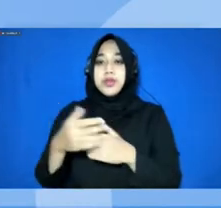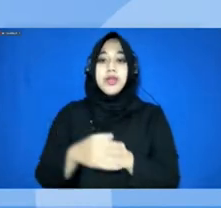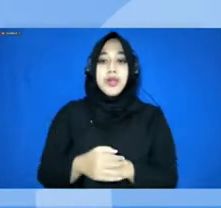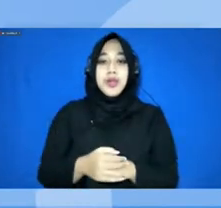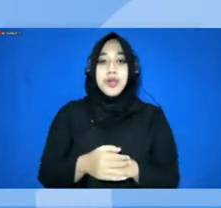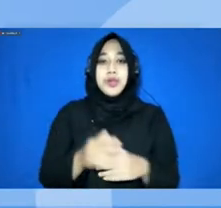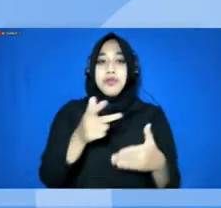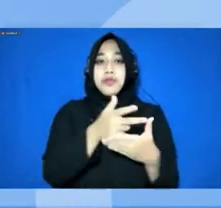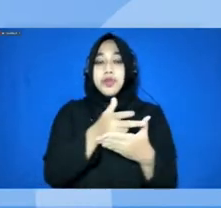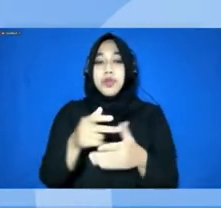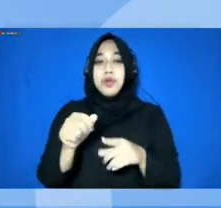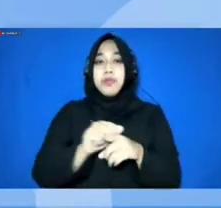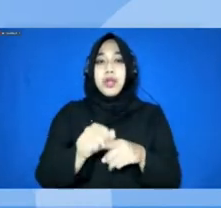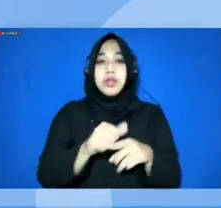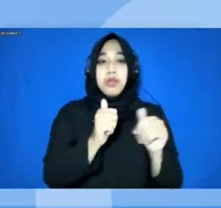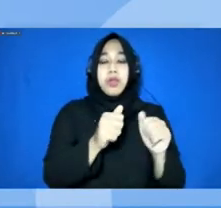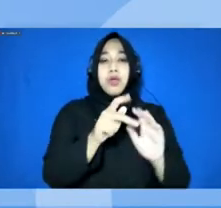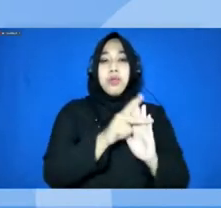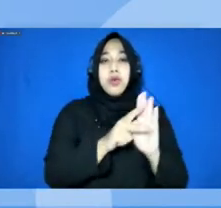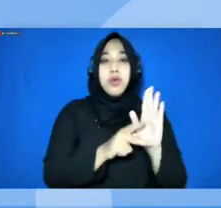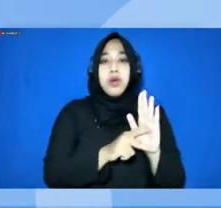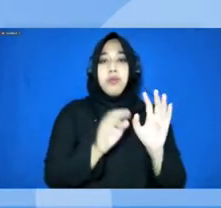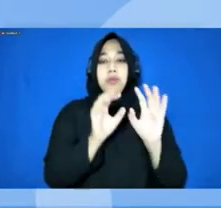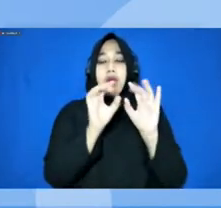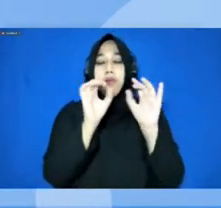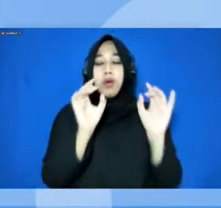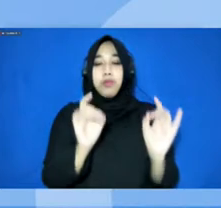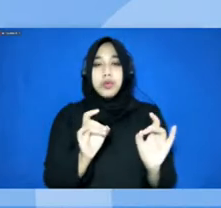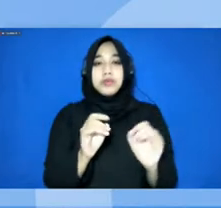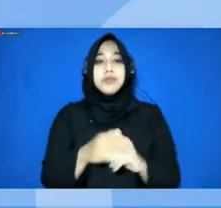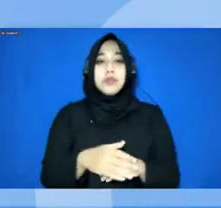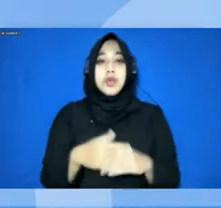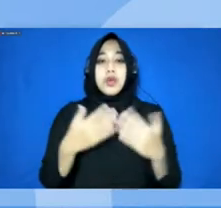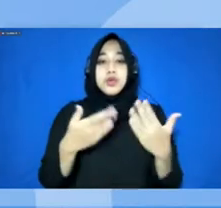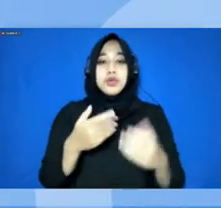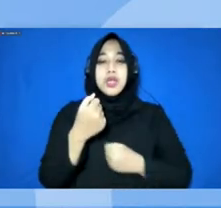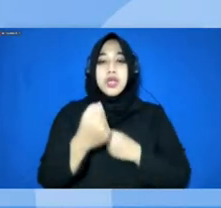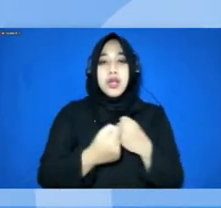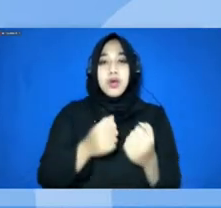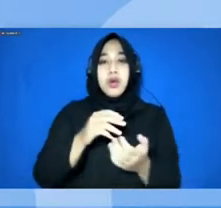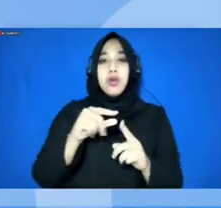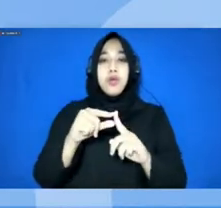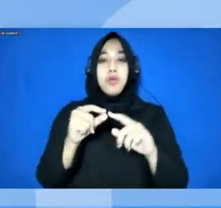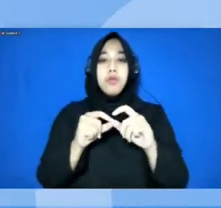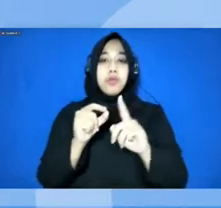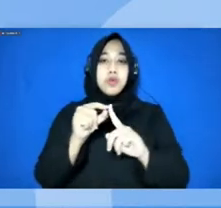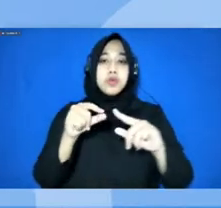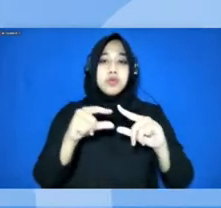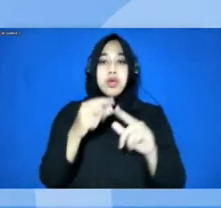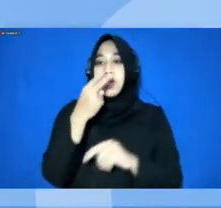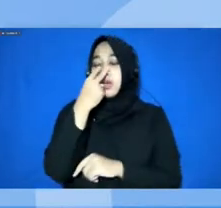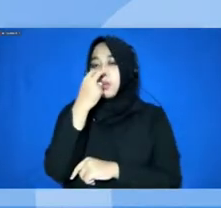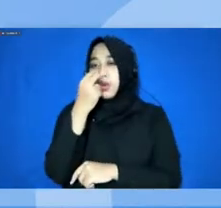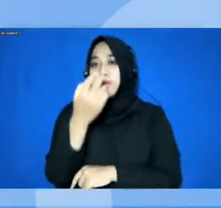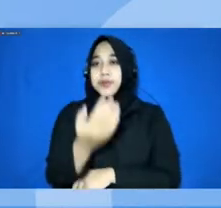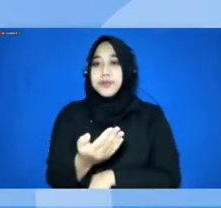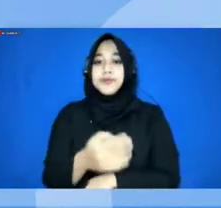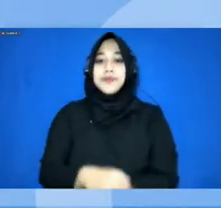ini adalah juga praktek baik atau program-program apa saja yang sudah dilakukan oleh Puspa di Kota Bandung.